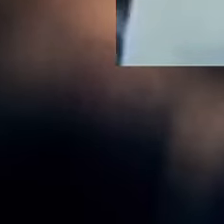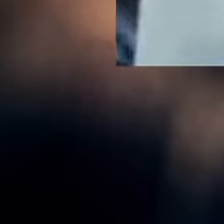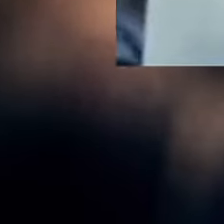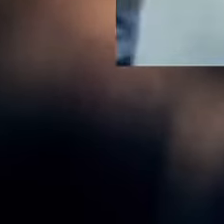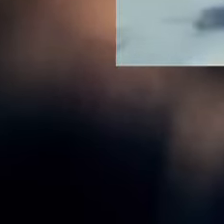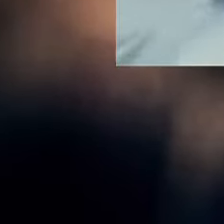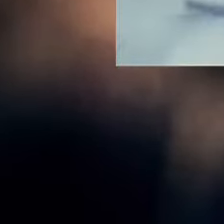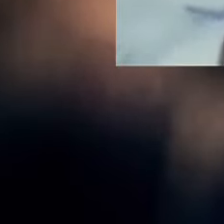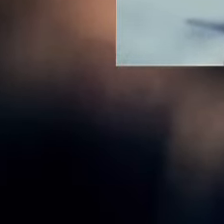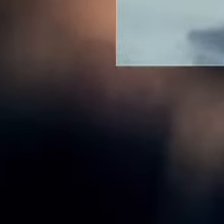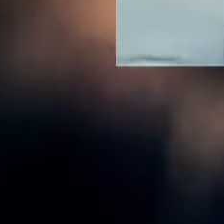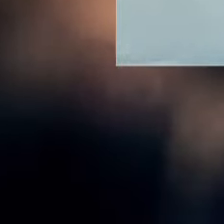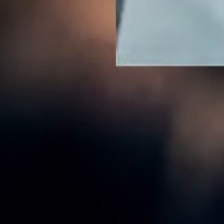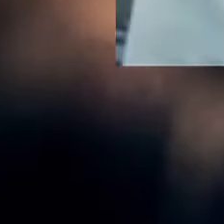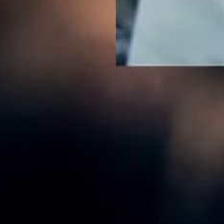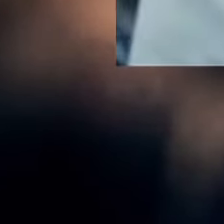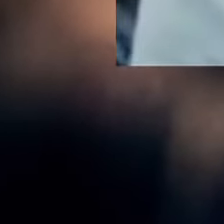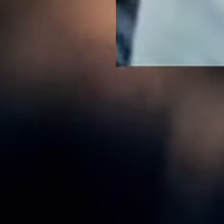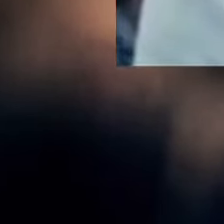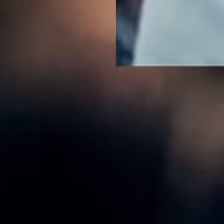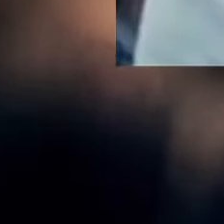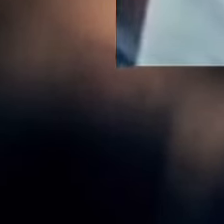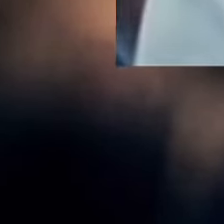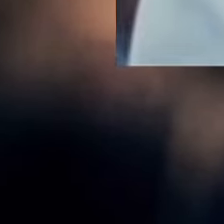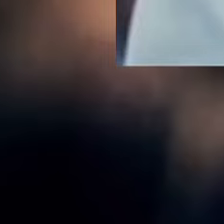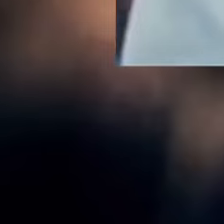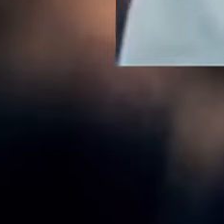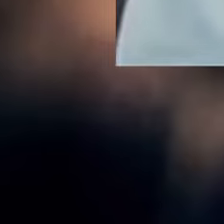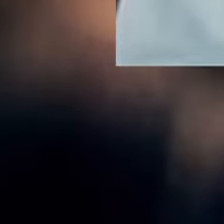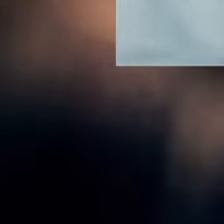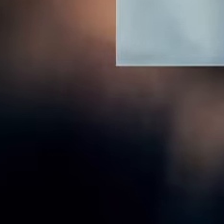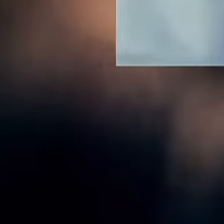مكان للحمام؟ لا كله على بعض. ايوه